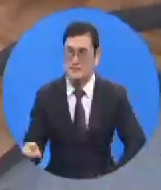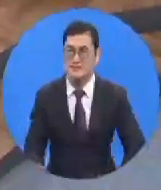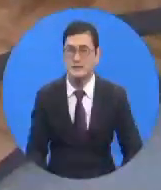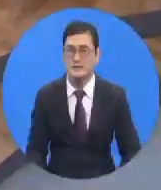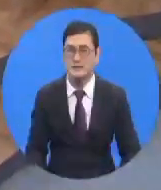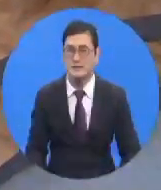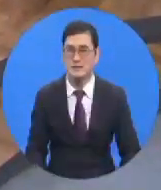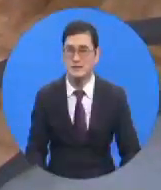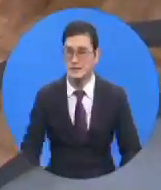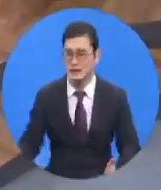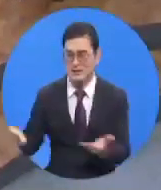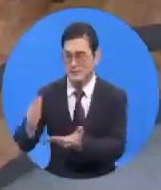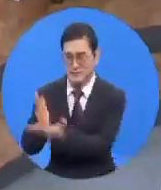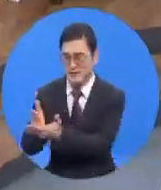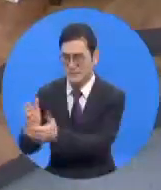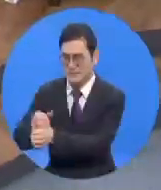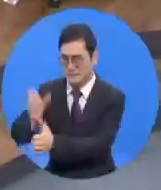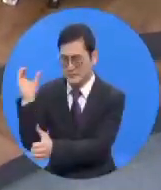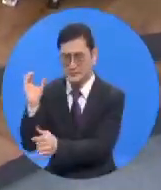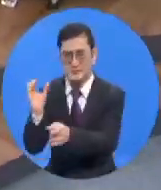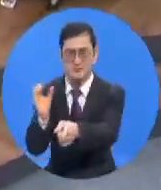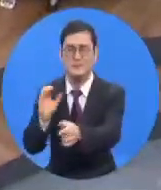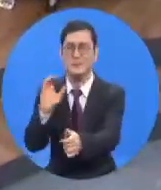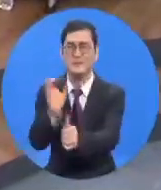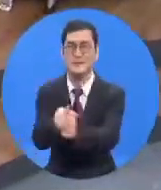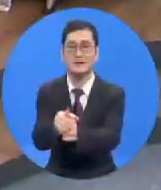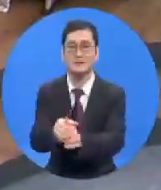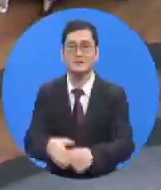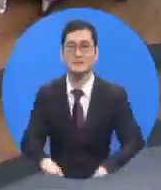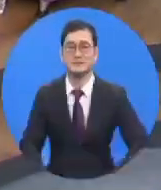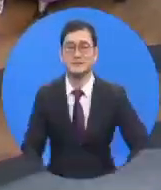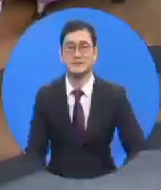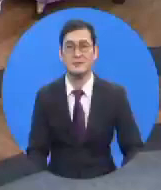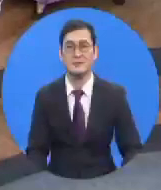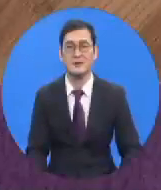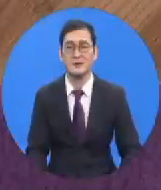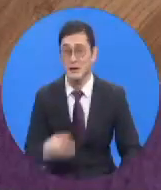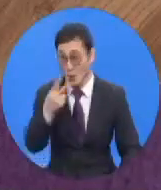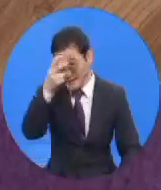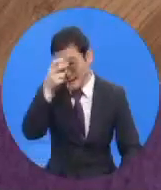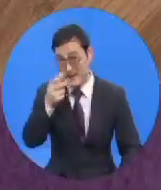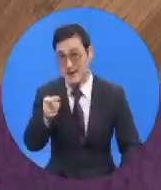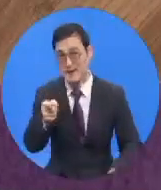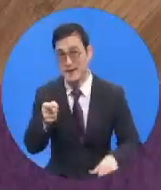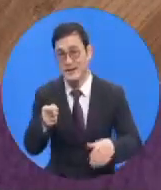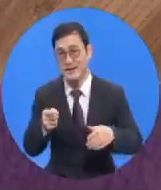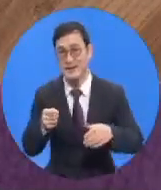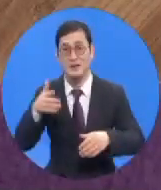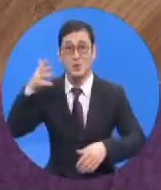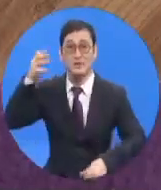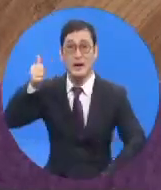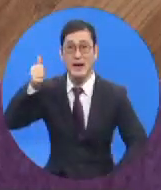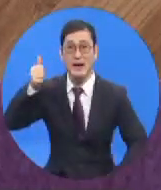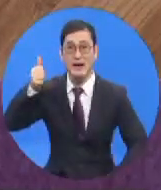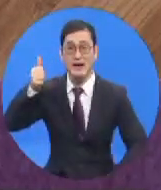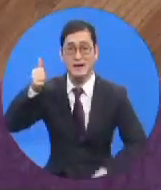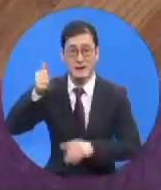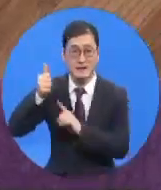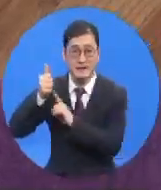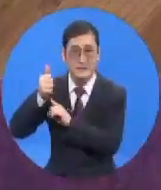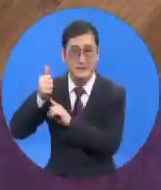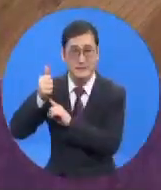검찰 간부들의 수사를 이어지겠다. 이어질 수 있다. 이렇게 볼 수 있는 건가요? 일단 정리를 해드리면 검찰총장은 검찰청법에